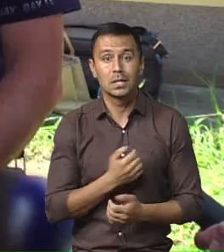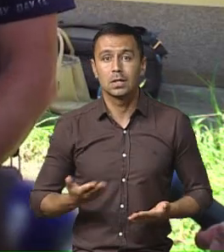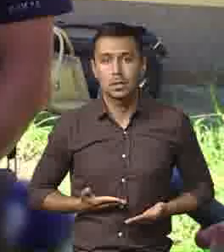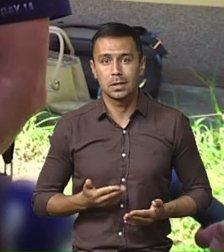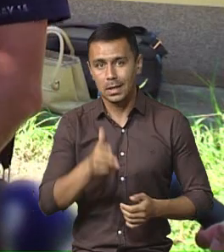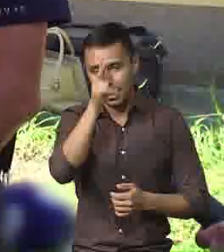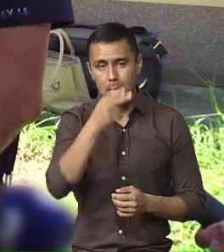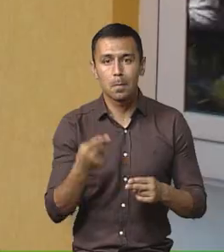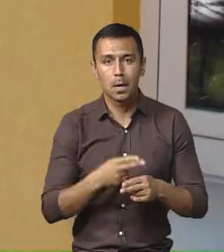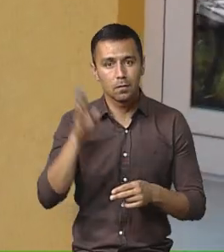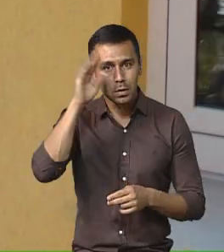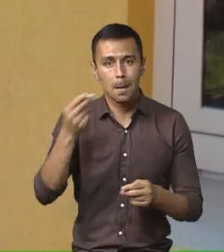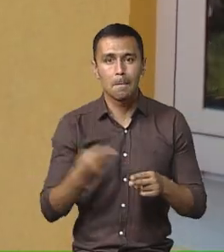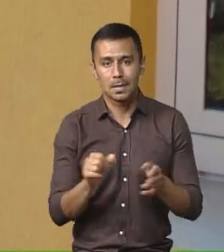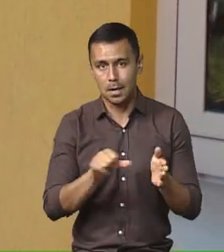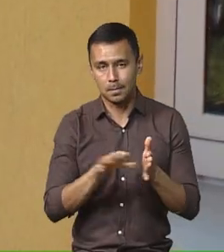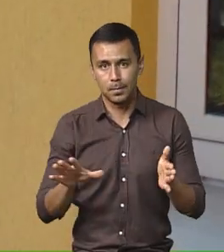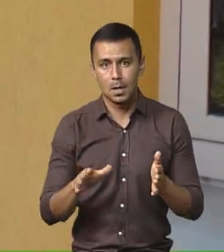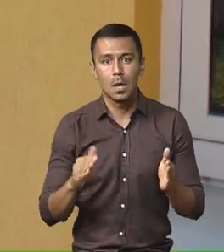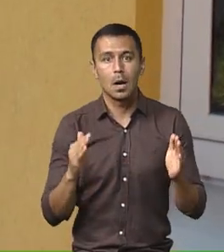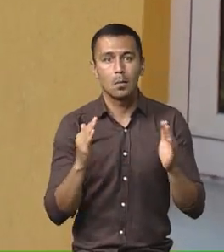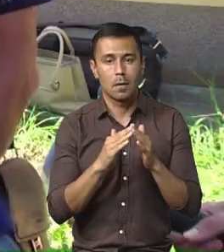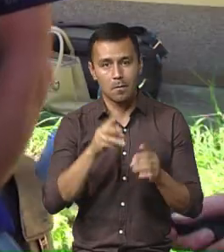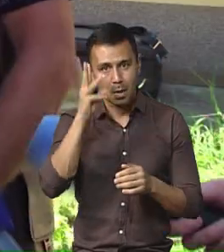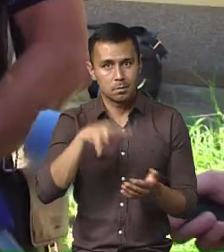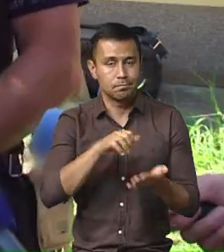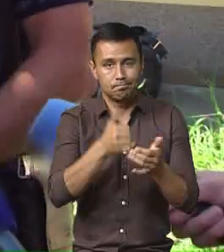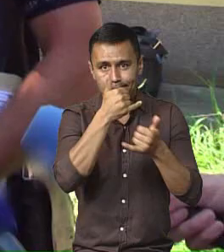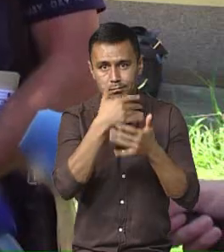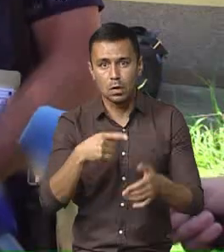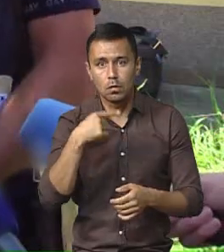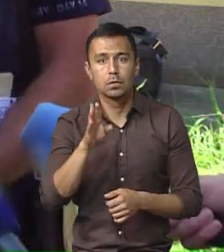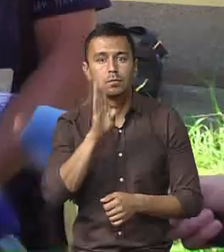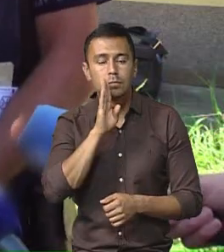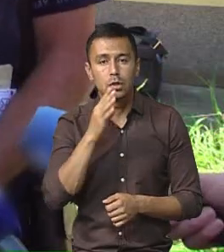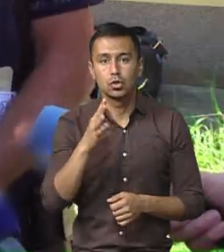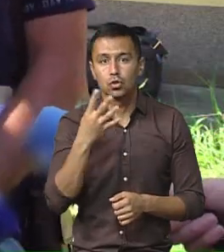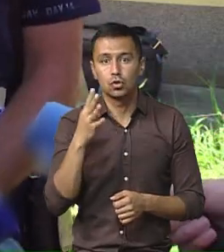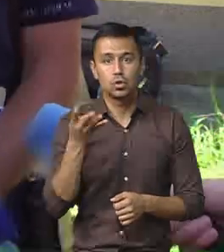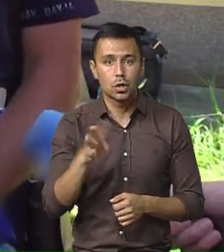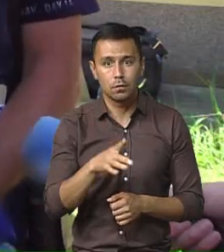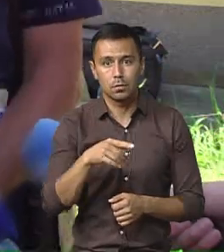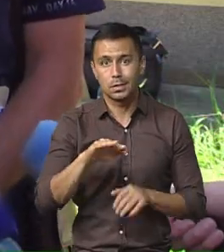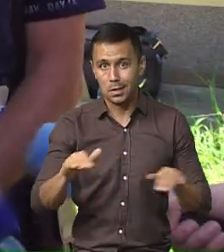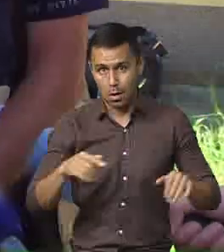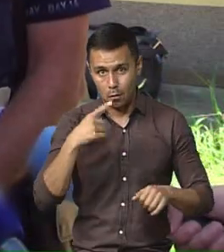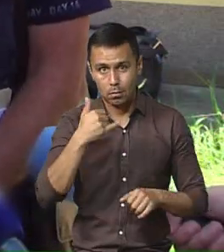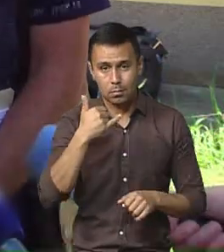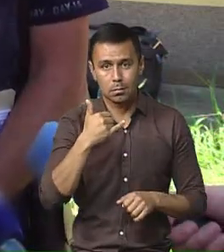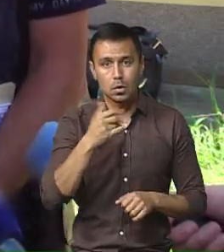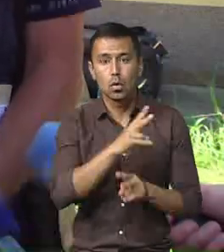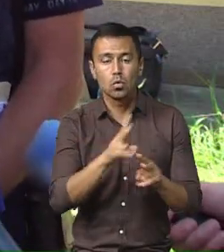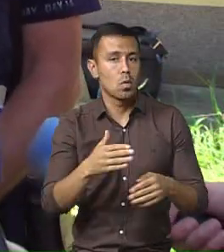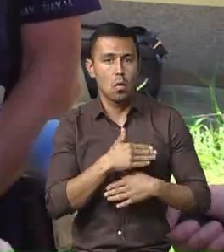води, без світла. Ну, жива. Помешкання в Хмельницькому винайняти не могли, каже Ольга. 4 дітей, тільки кажеш, і ніхто не